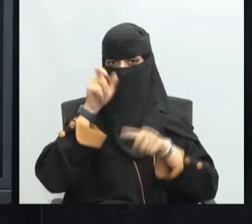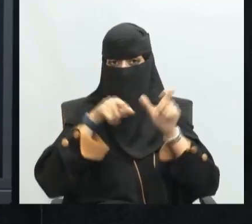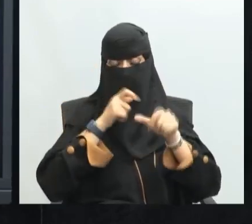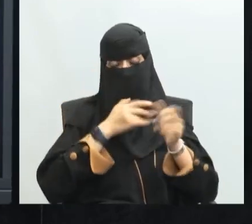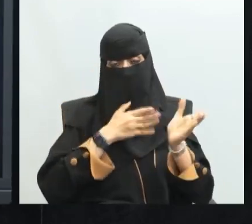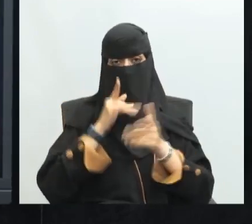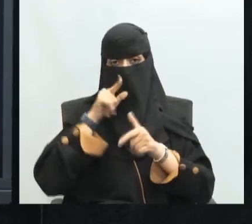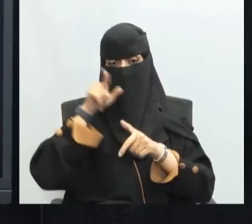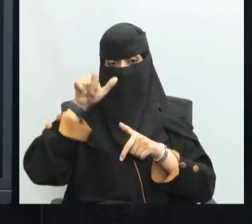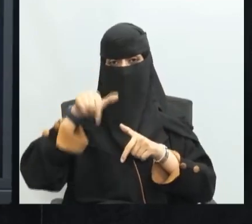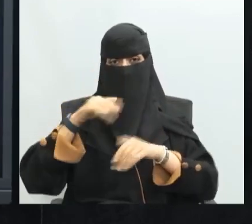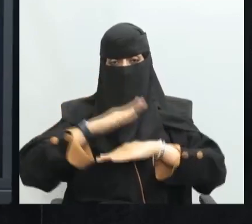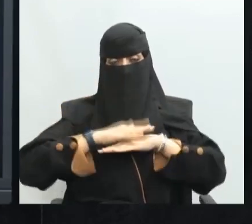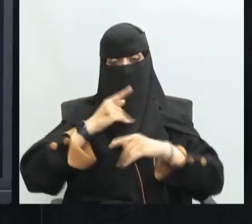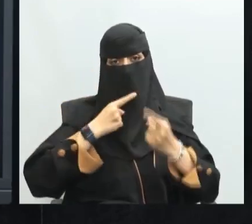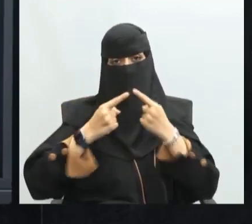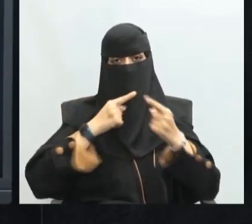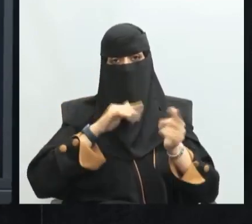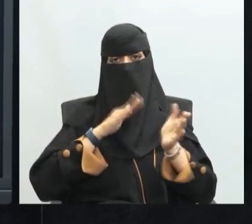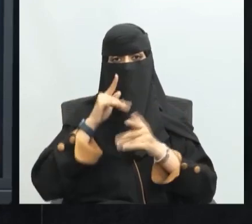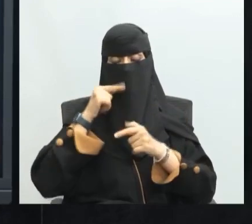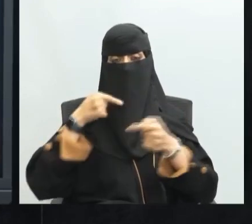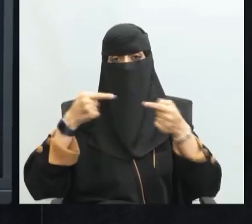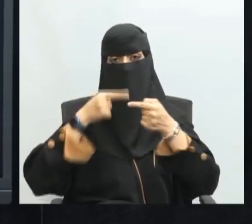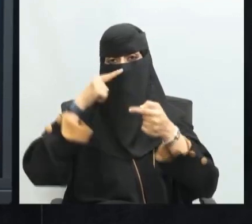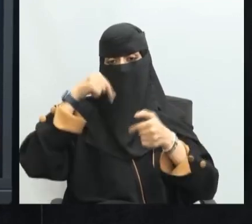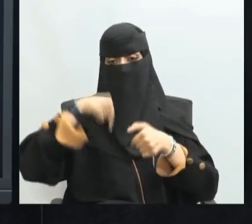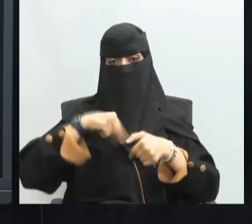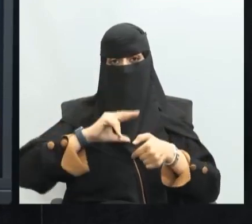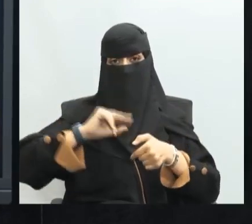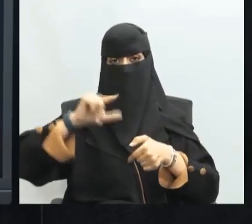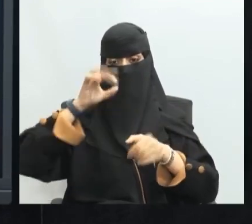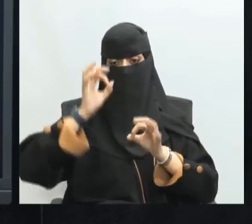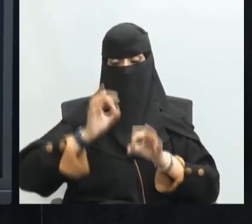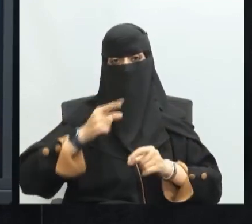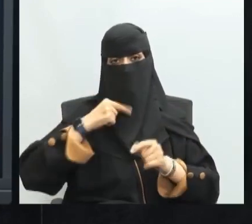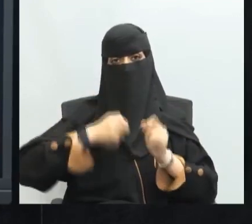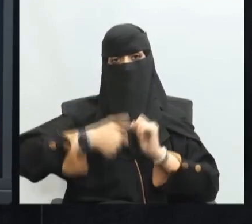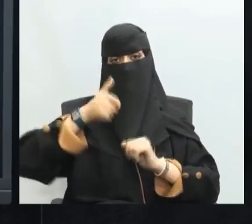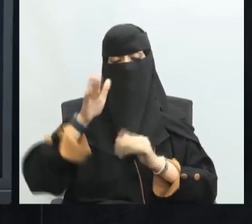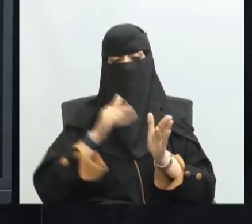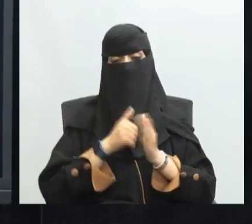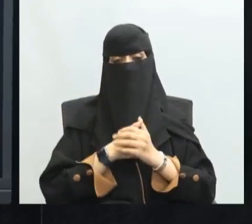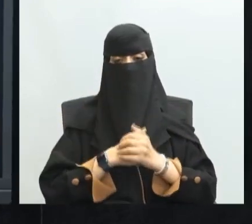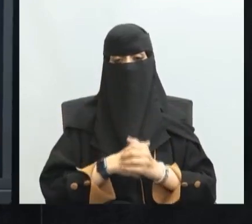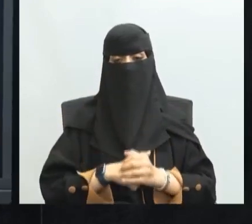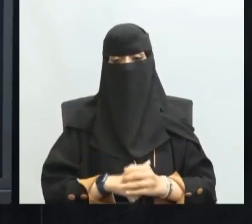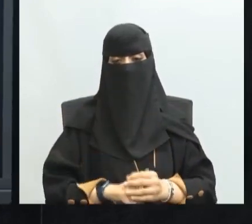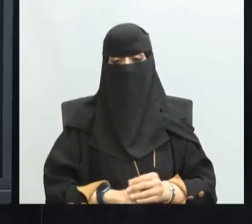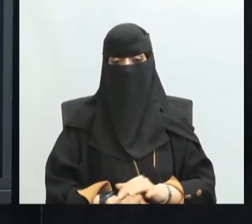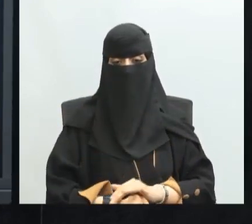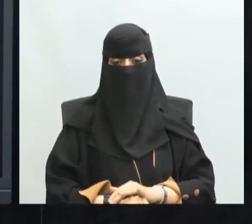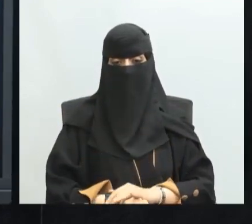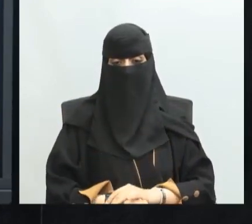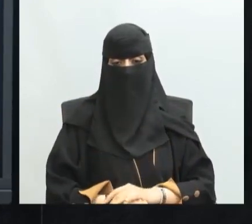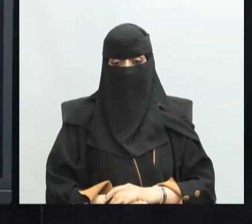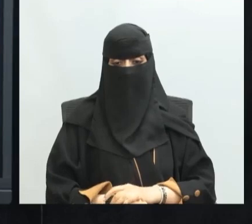الاخرين هذه هي اداب الحوار التي يجب اتباعه والتزامها لتحقيق الحوار الناجح